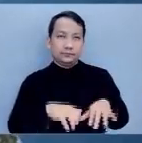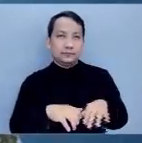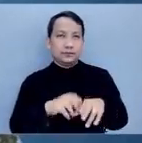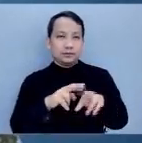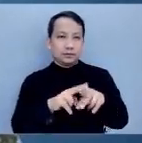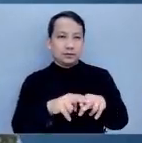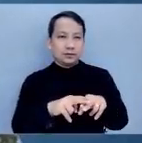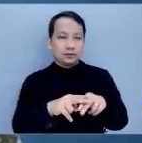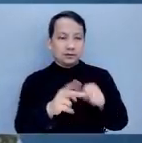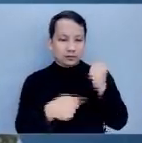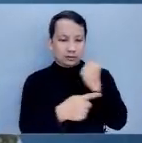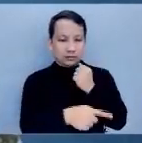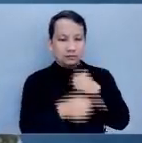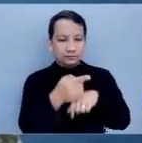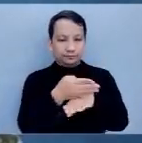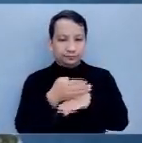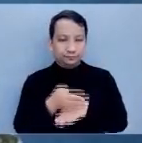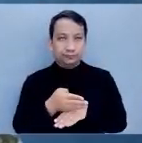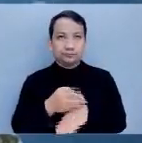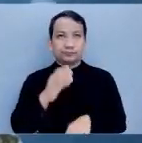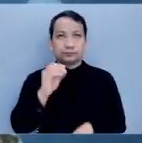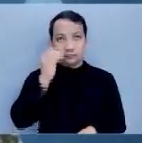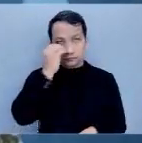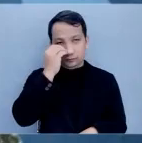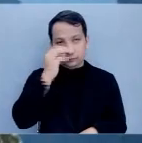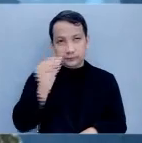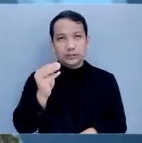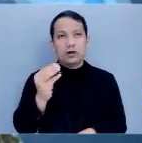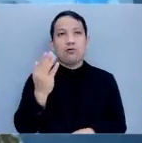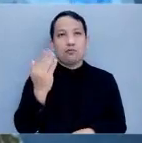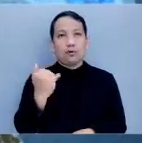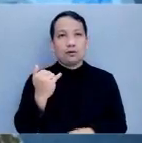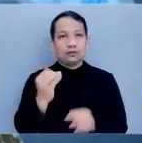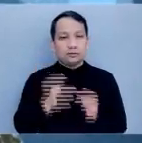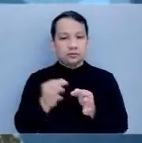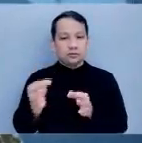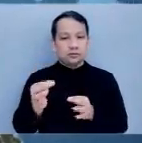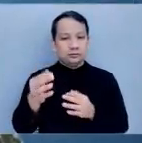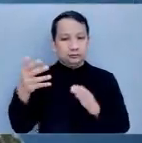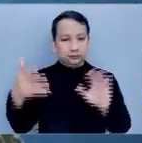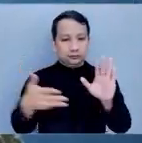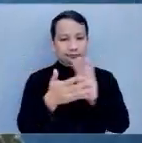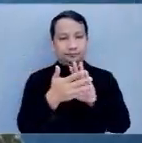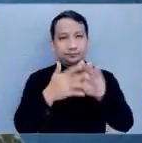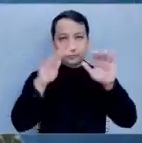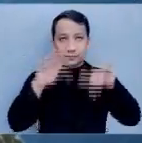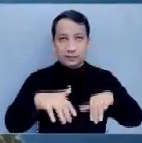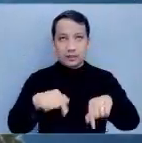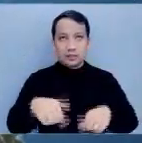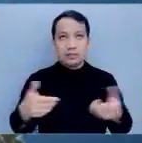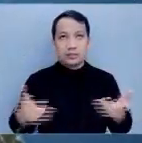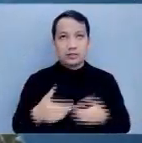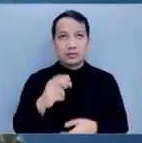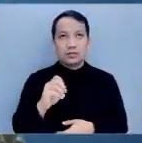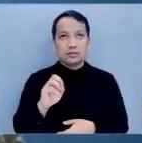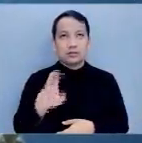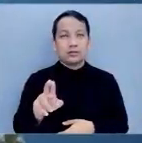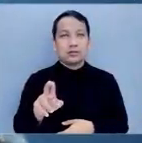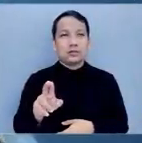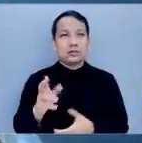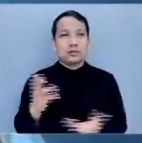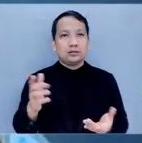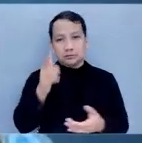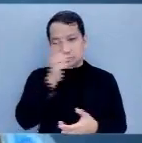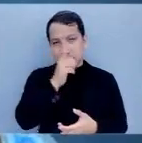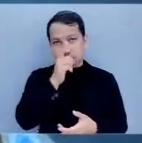Pangasinan, Zambales, Bataan at Occidental Mindoro dahil sa extension ng bagyo. Dito sa Metro Manila at natitirang bahagi ng